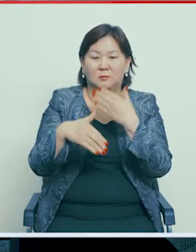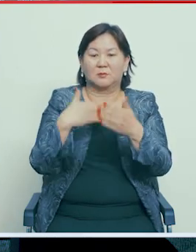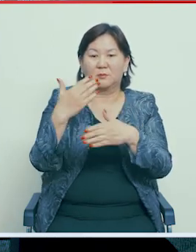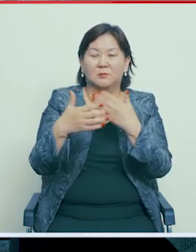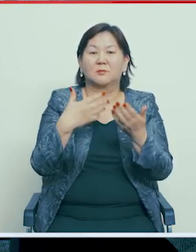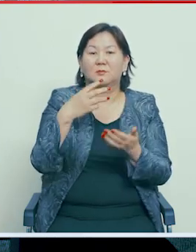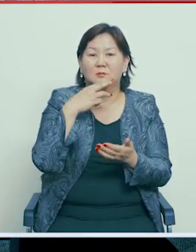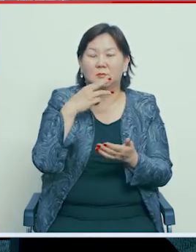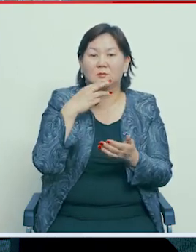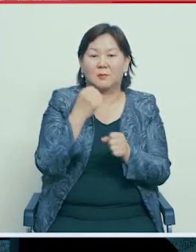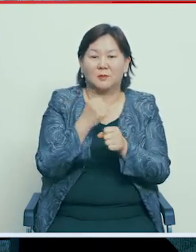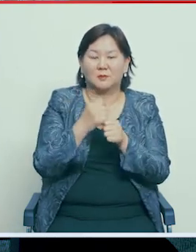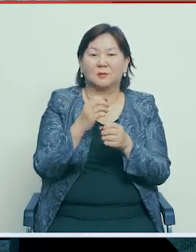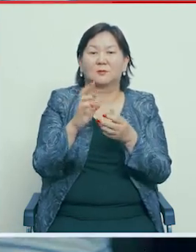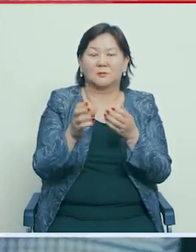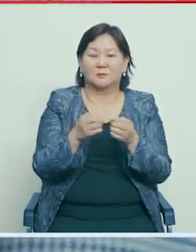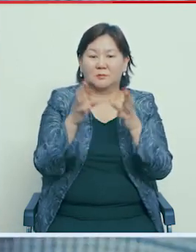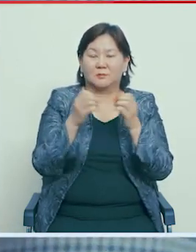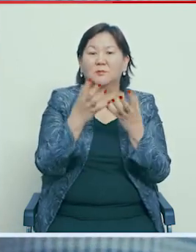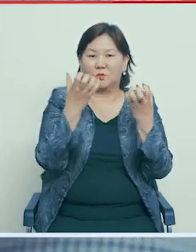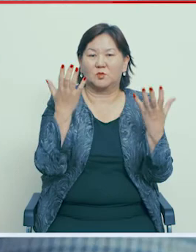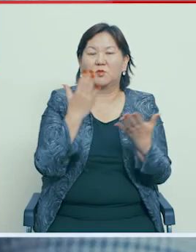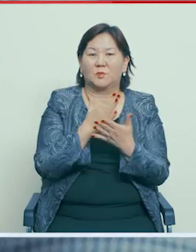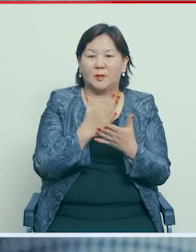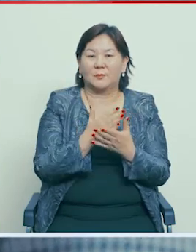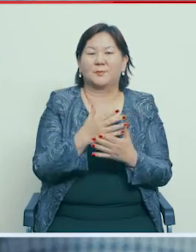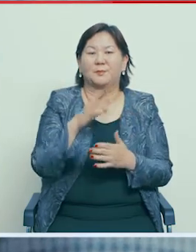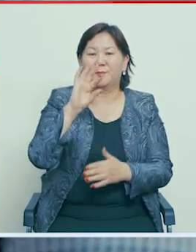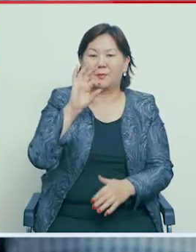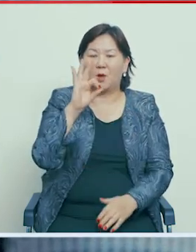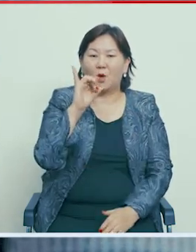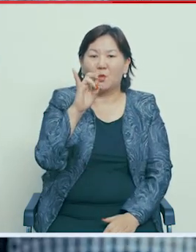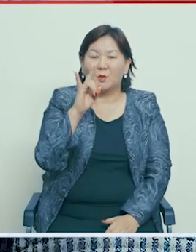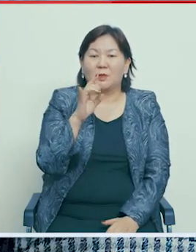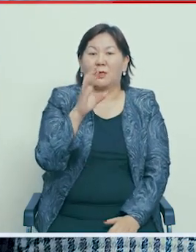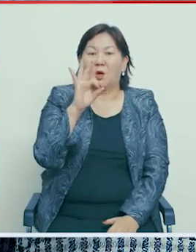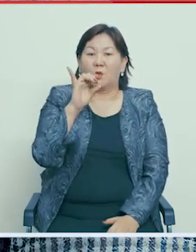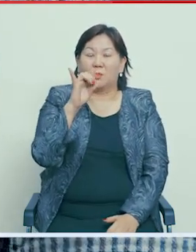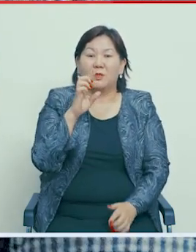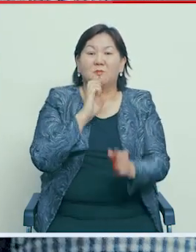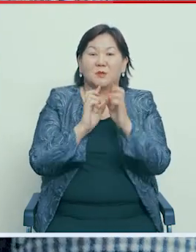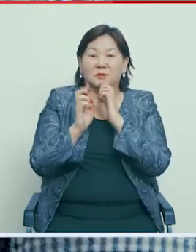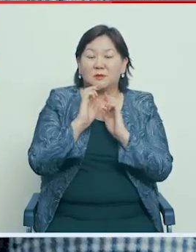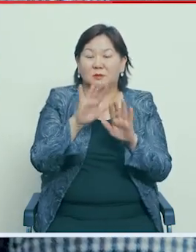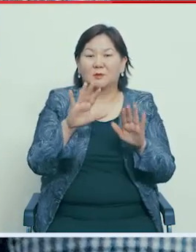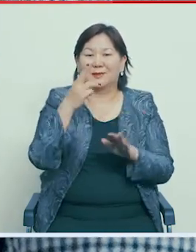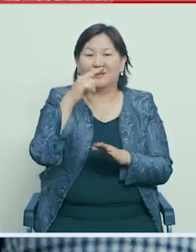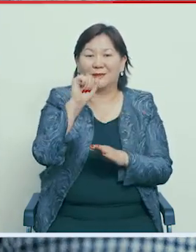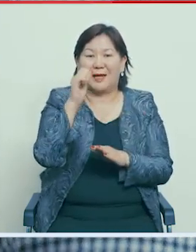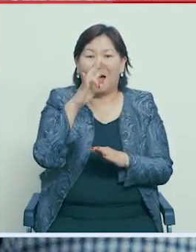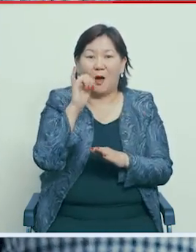бүл, сайхан ажил төрөл эрхлээд ингээ явж байгаа хүмүүс бол зөндөө байна. За яг оюуны бэрхшээлтэй хүний хувьд ялангуяа энэ даунтаа хүмүүсийн хувьд